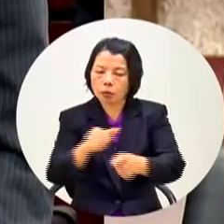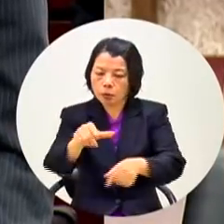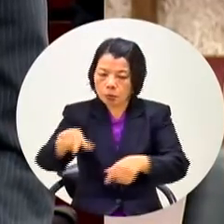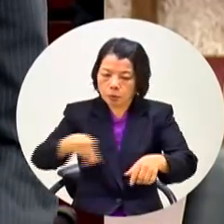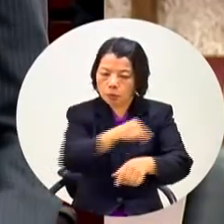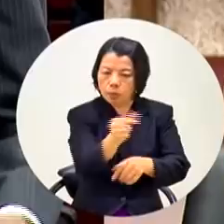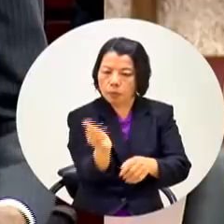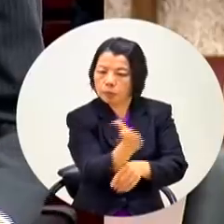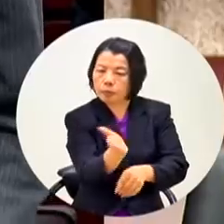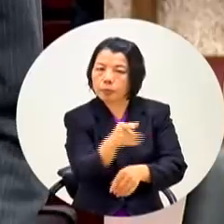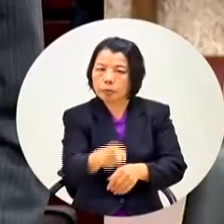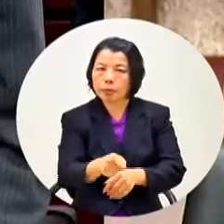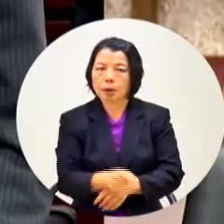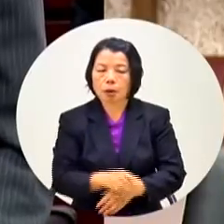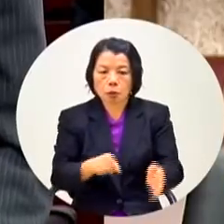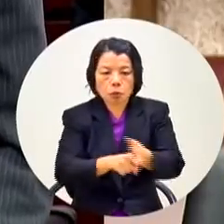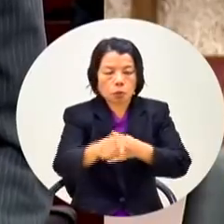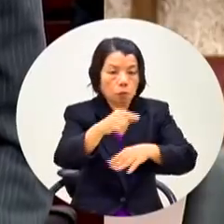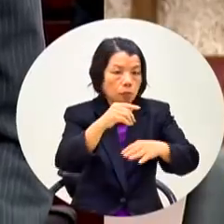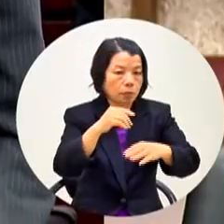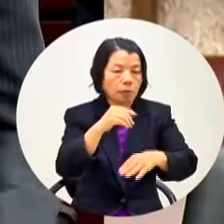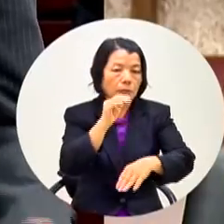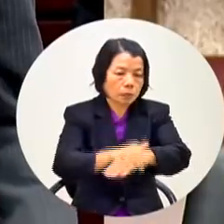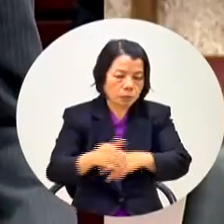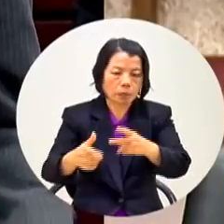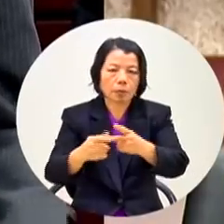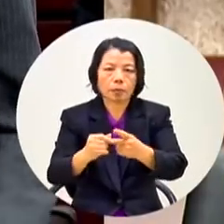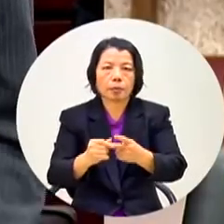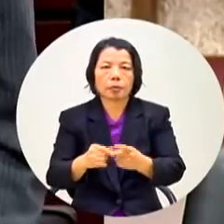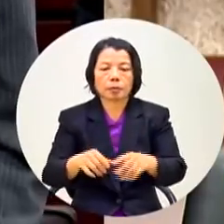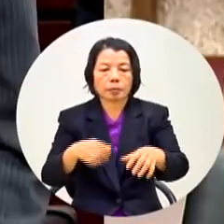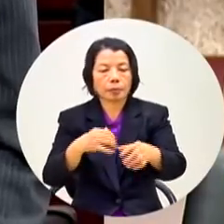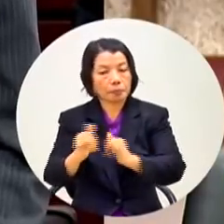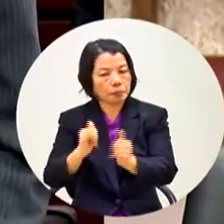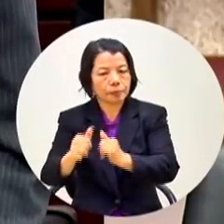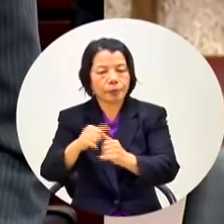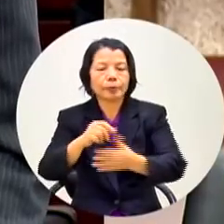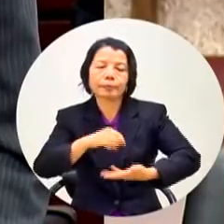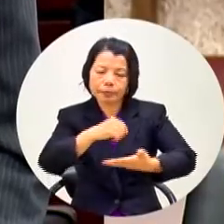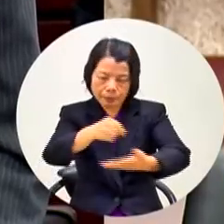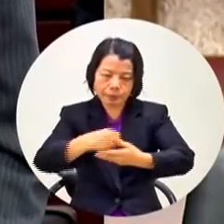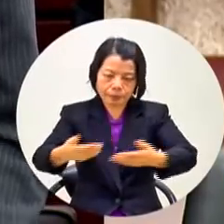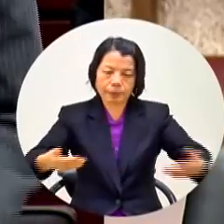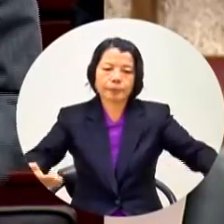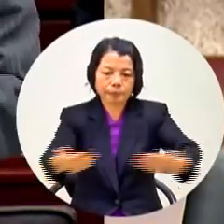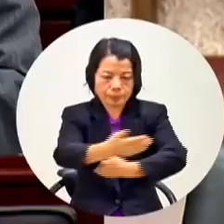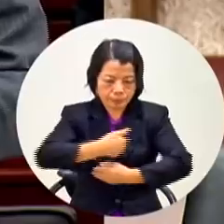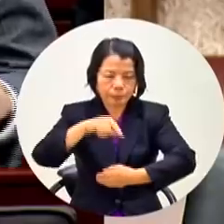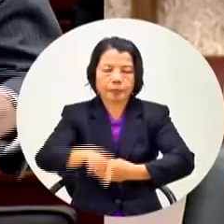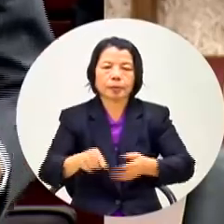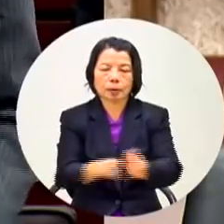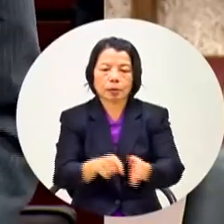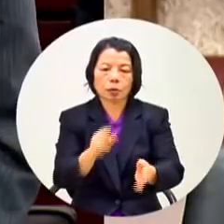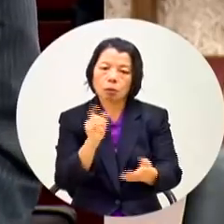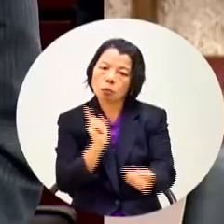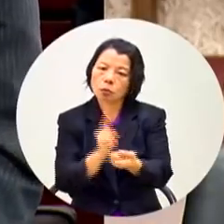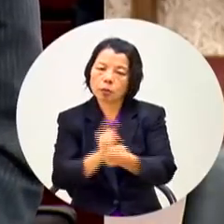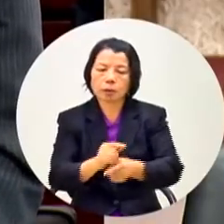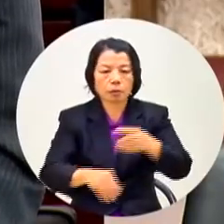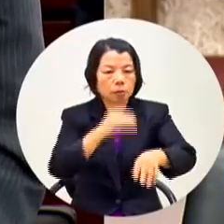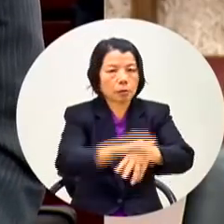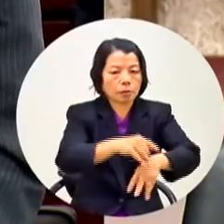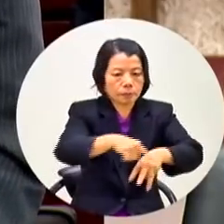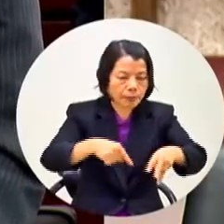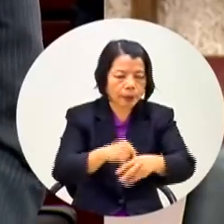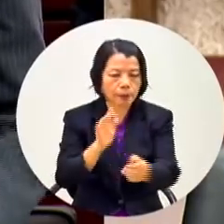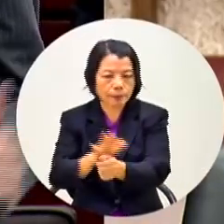个评估，那我们也会把相关一些刚刚所提到的这个成本跟效益把它纳入考量啊。那刚刚有提到整个南环部分有一